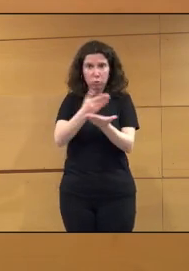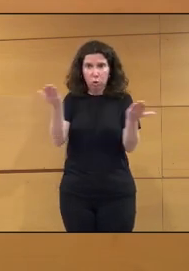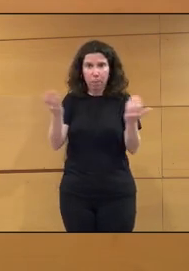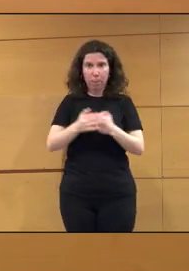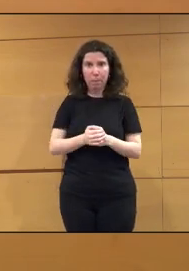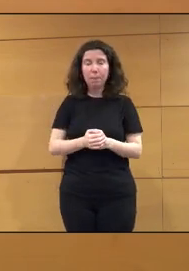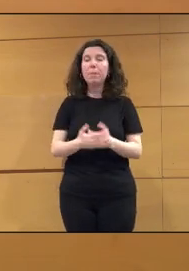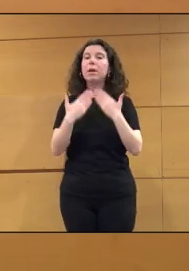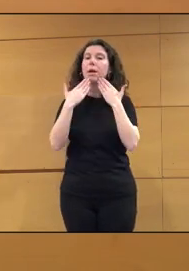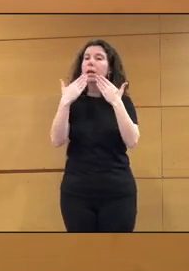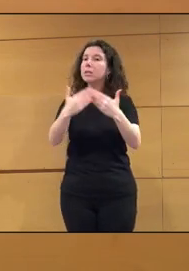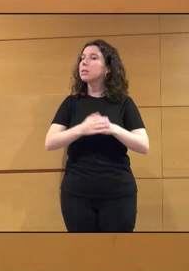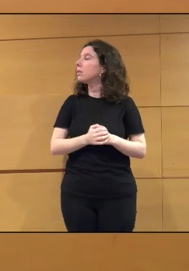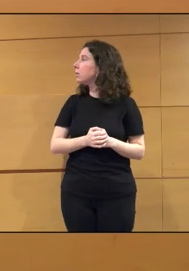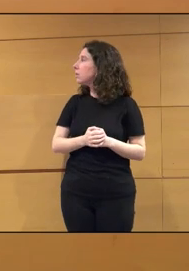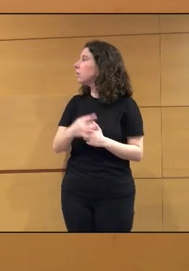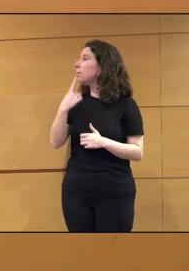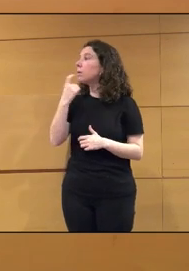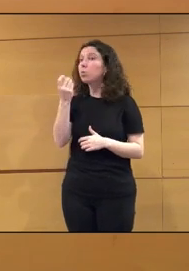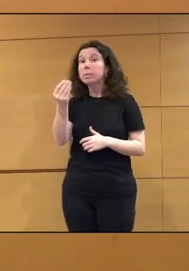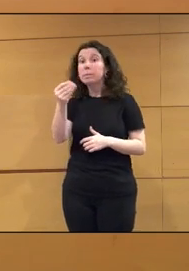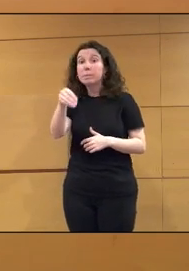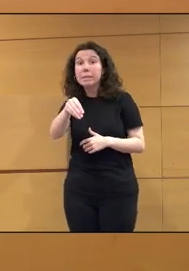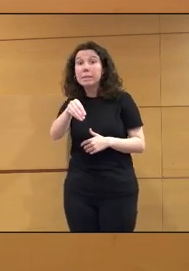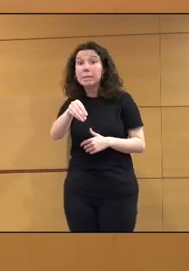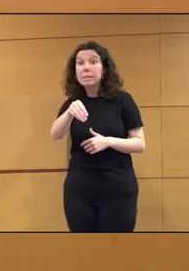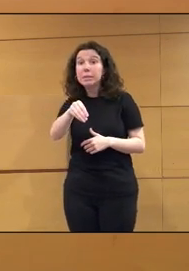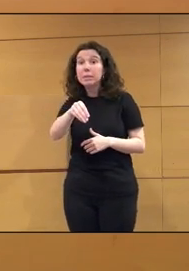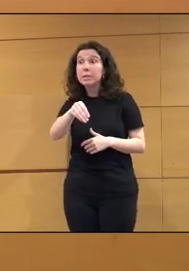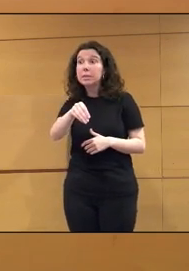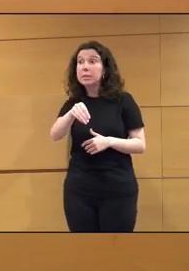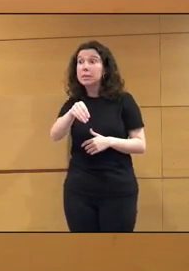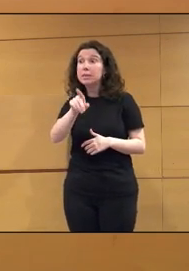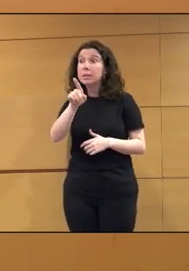Moltes gràcies. Alguna pregunta més? Sí?